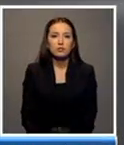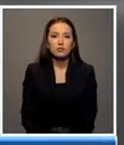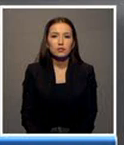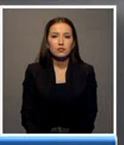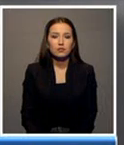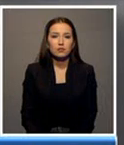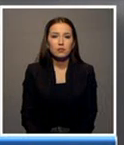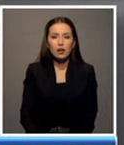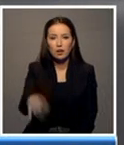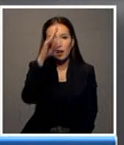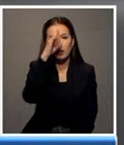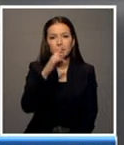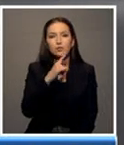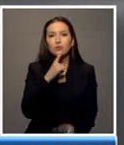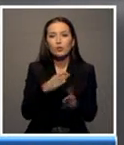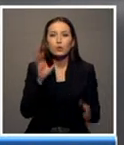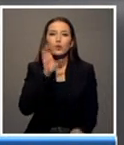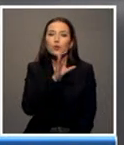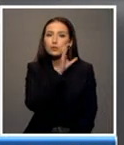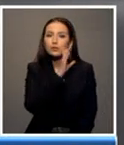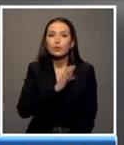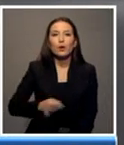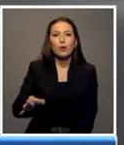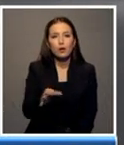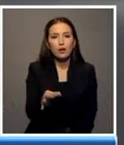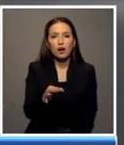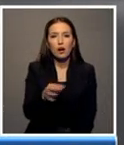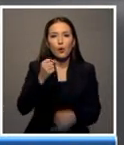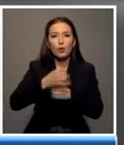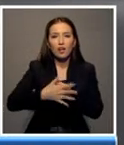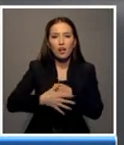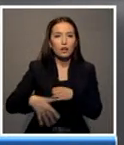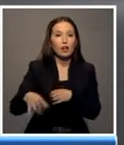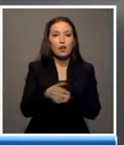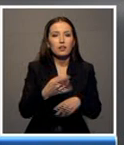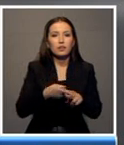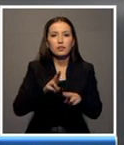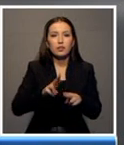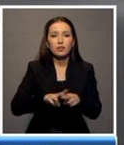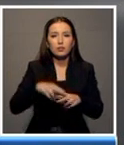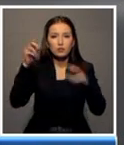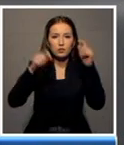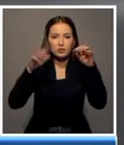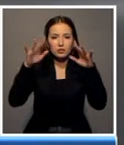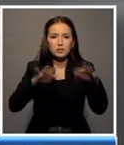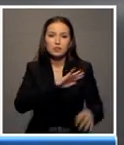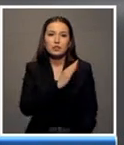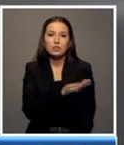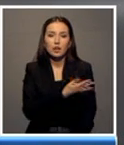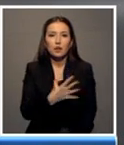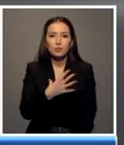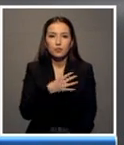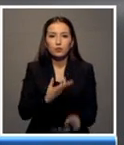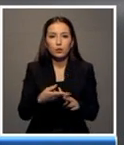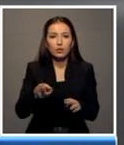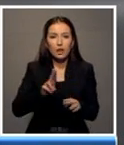Қазақстанның басым көпшілігінде атап айтқанда солтүстігінде орталығында қардың көп жауына байланысты, бұл жерде күннің күрт жылынып және де жауын шашының